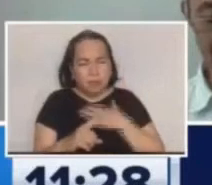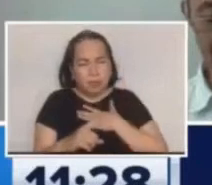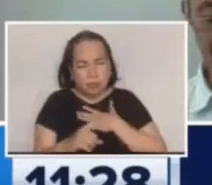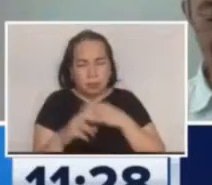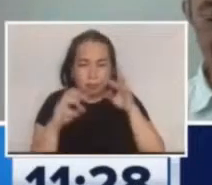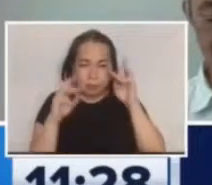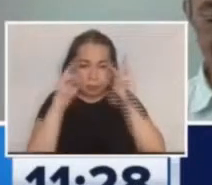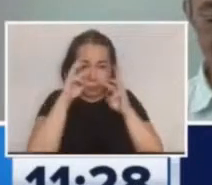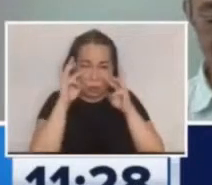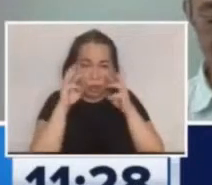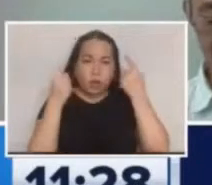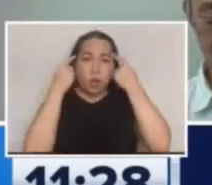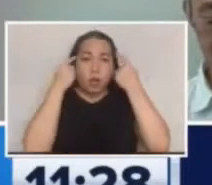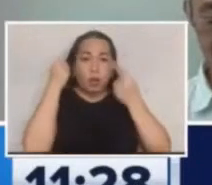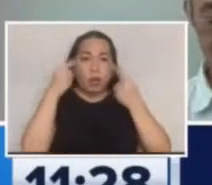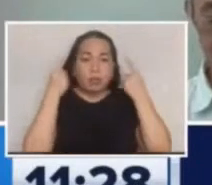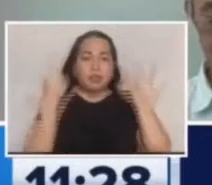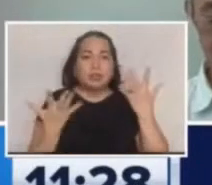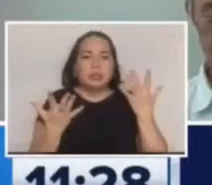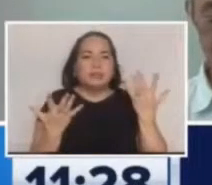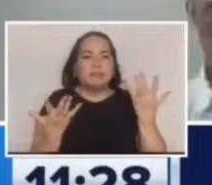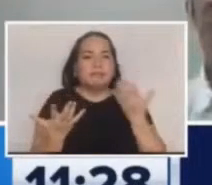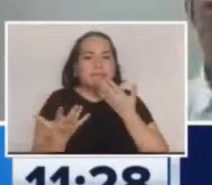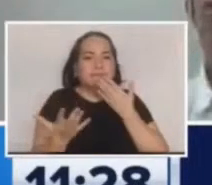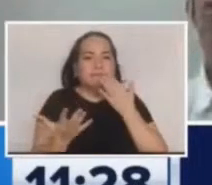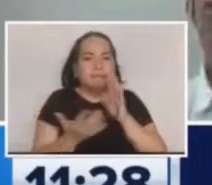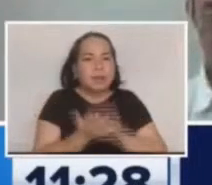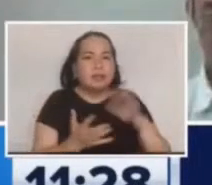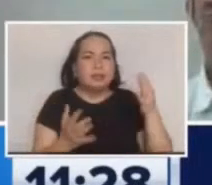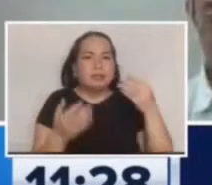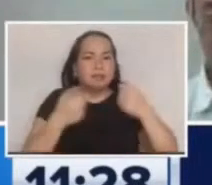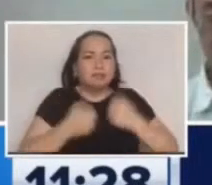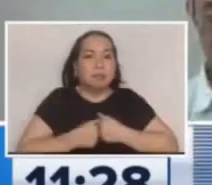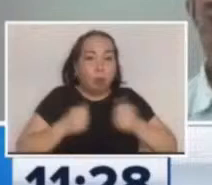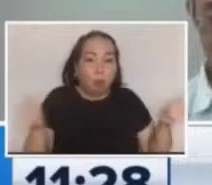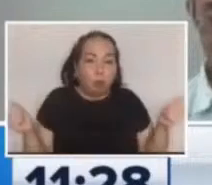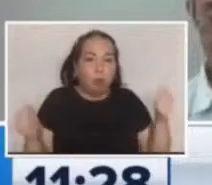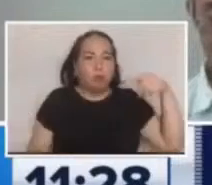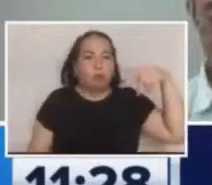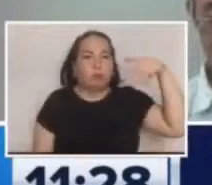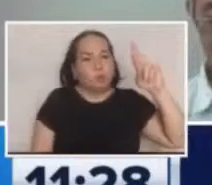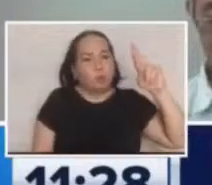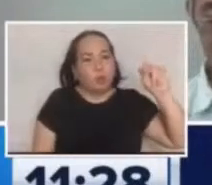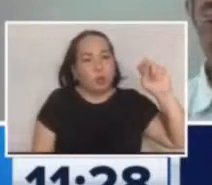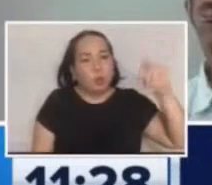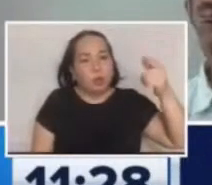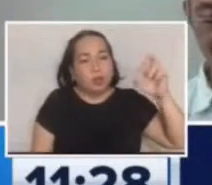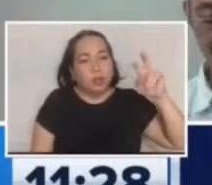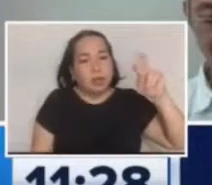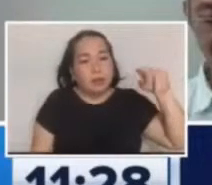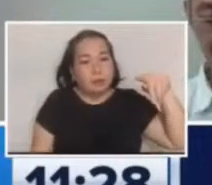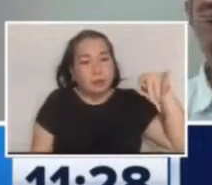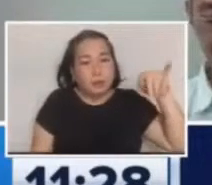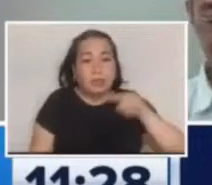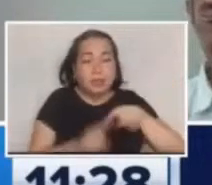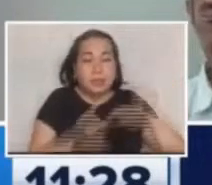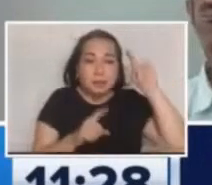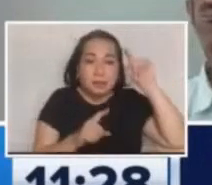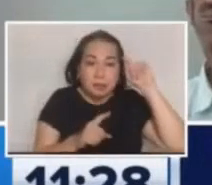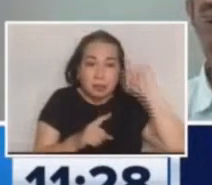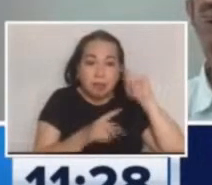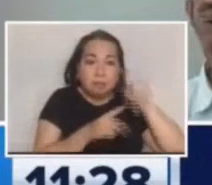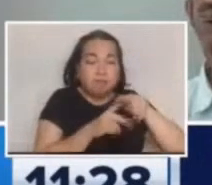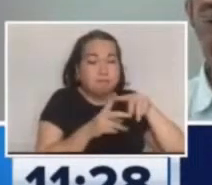anong dapat gawin ng bata, at saka yung access sa platform. Ang pinakabagong informasyon na natanggap ko